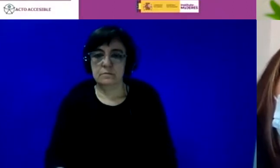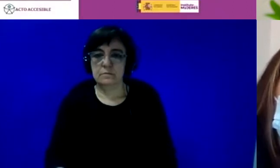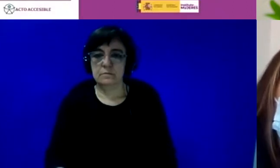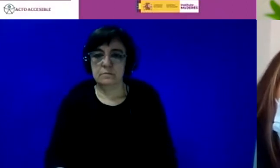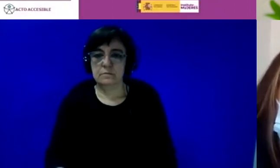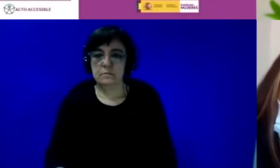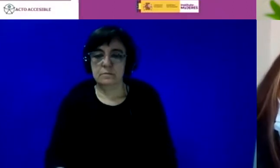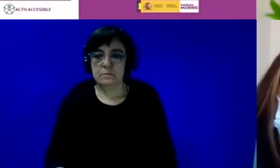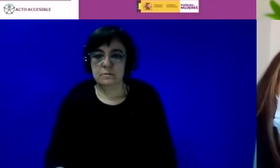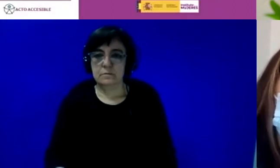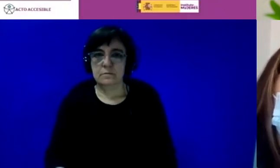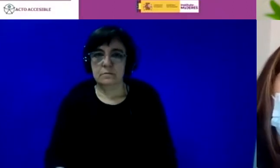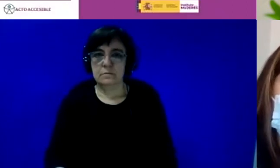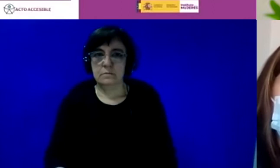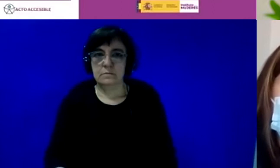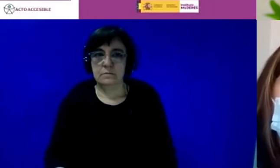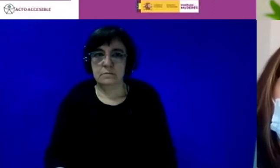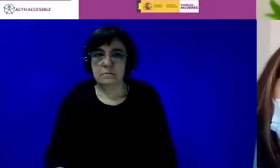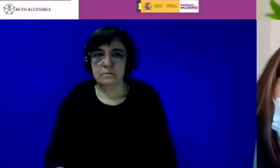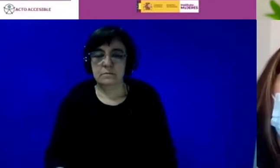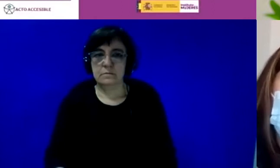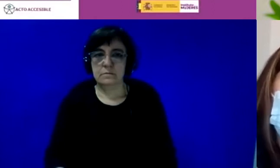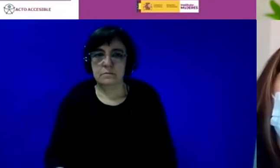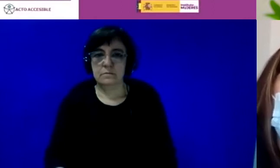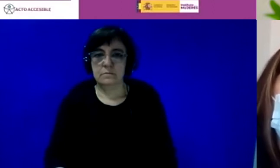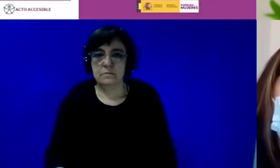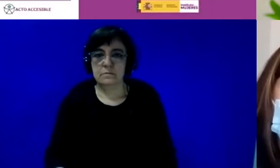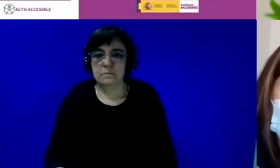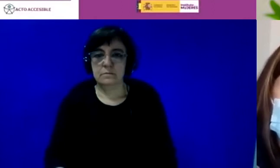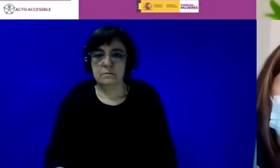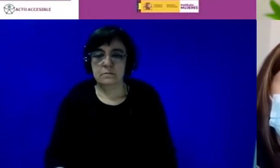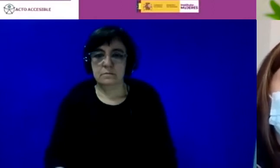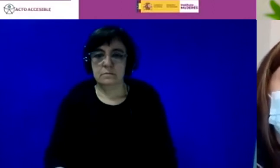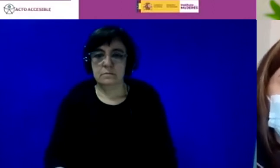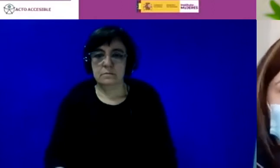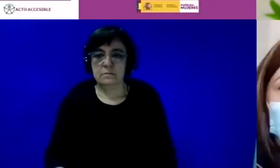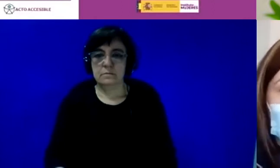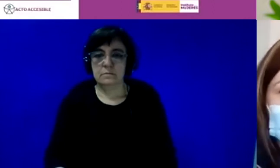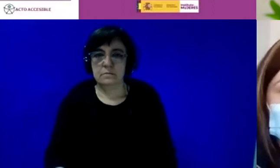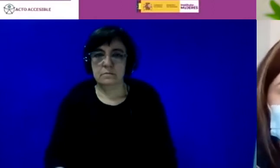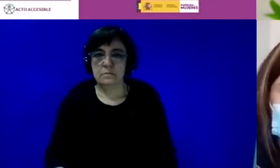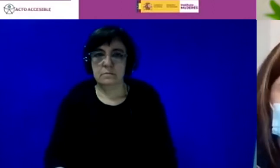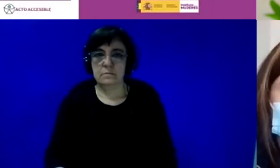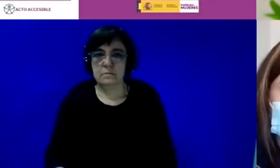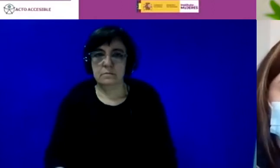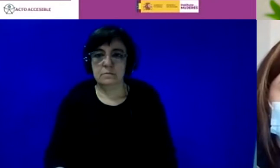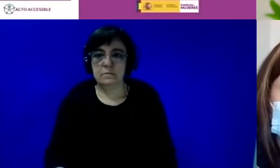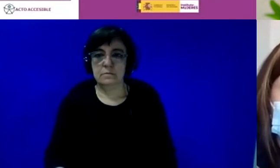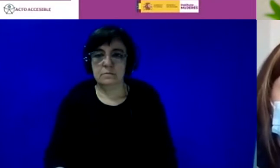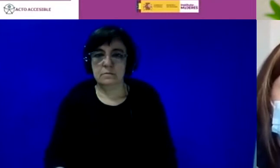кому необхідна зараз термінова підтримка, розміщення, але облаштоване. And we also had